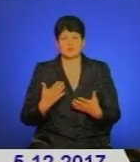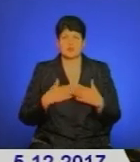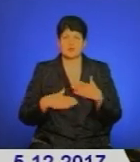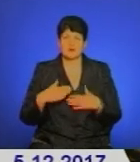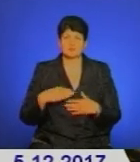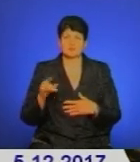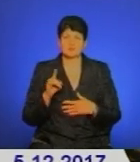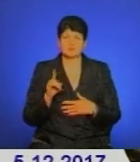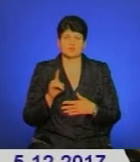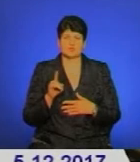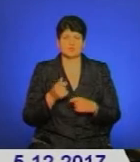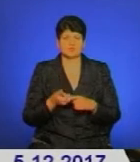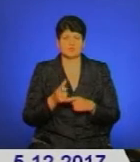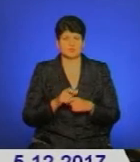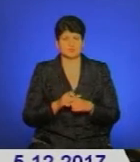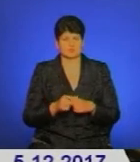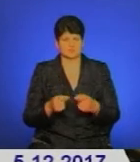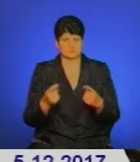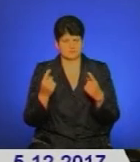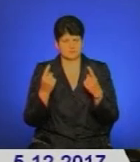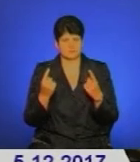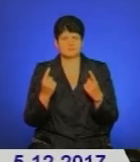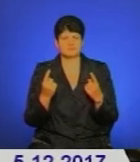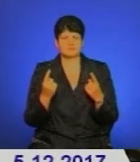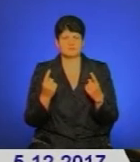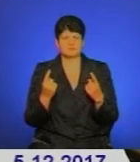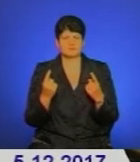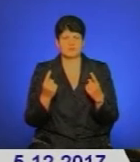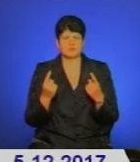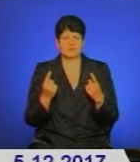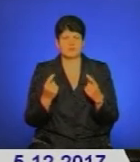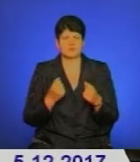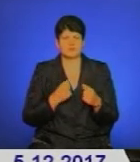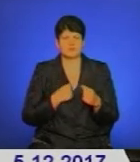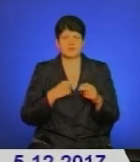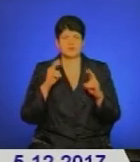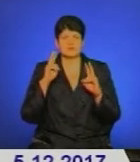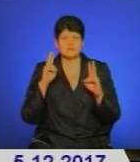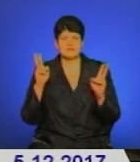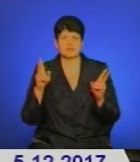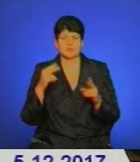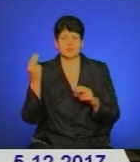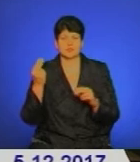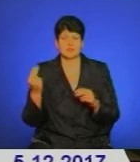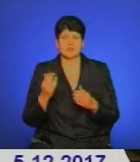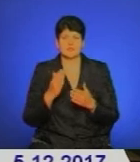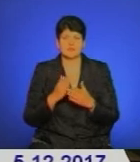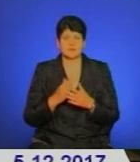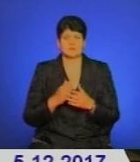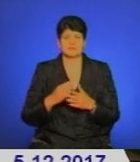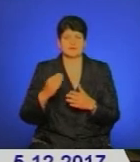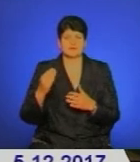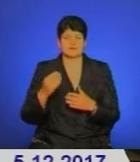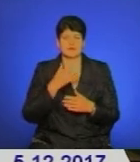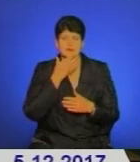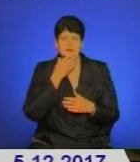що дуже потужний і не дуже, на жаль, знаний художник, який має такі геніальні, дуже